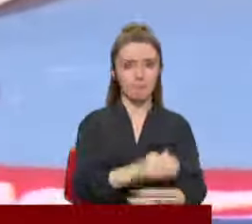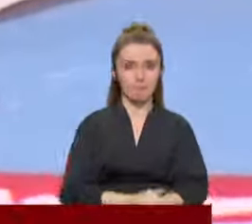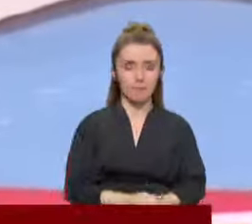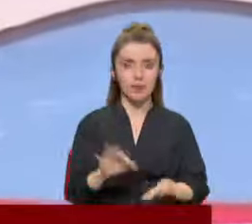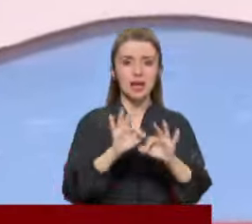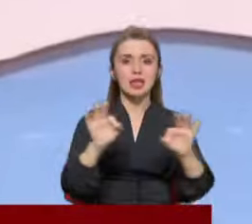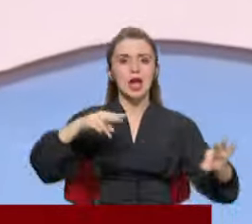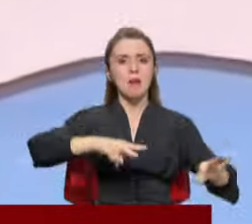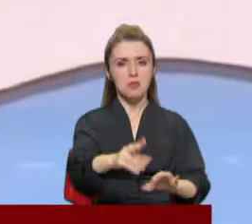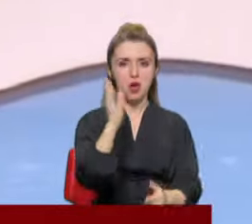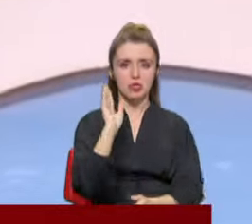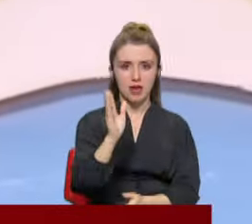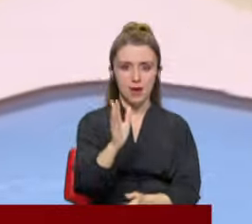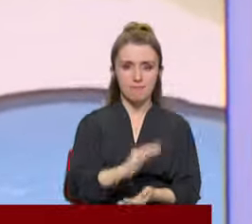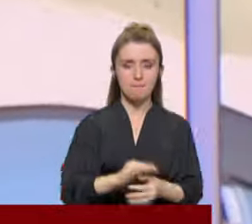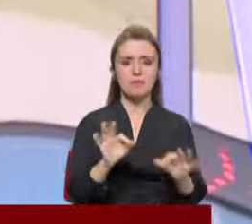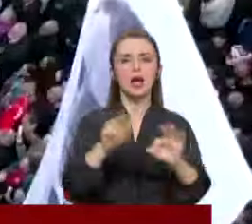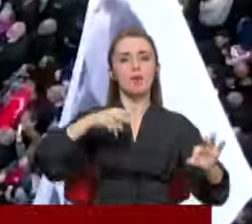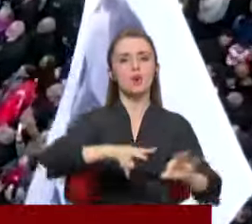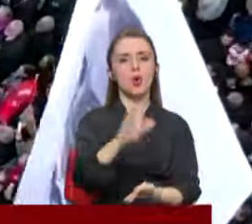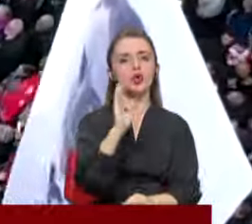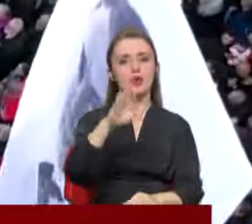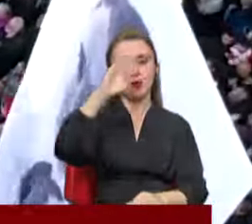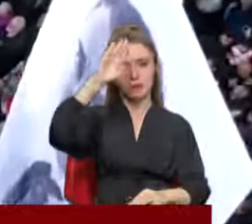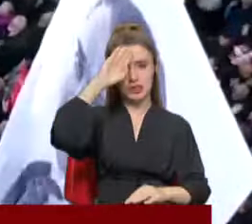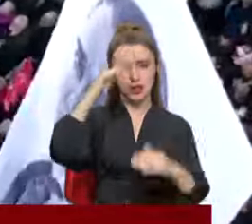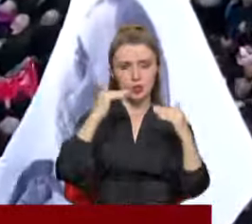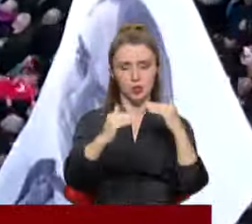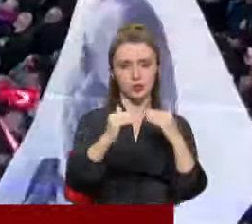Tam yol ileri kardeşim. Tam yol ileri İstanbul.